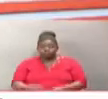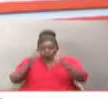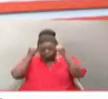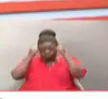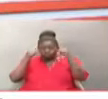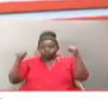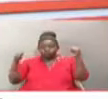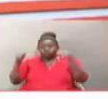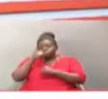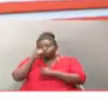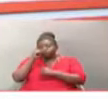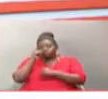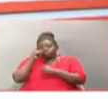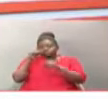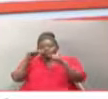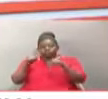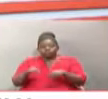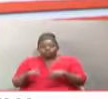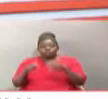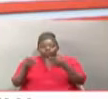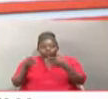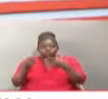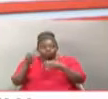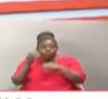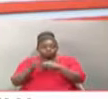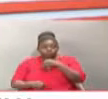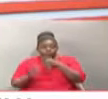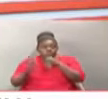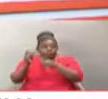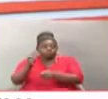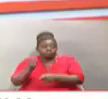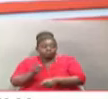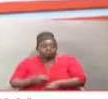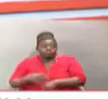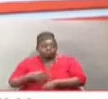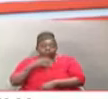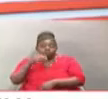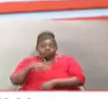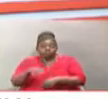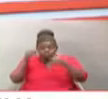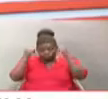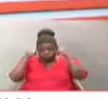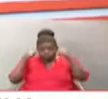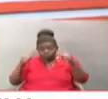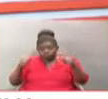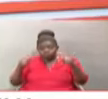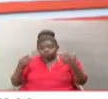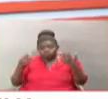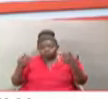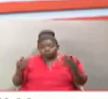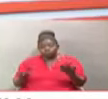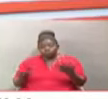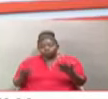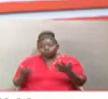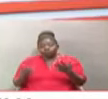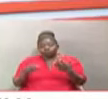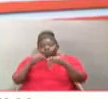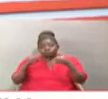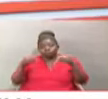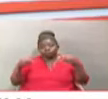Pulezidenti Yoweri Kaguta Museveni olunaku olwaleero alumazeeko ng'ali mu faamu ye alambula ku nte ze. Pulezidenti egganda